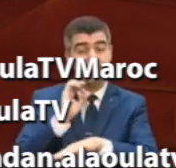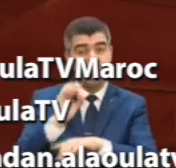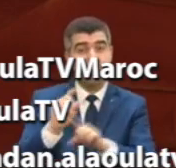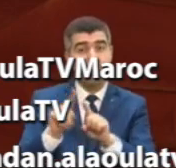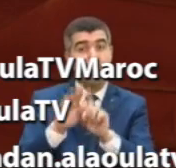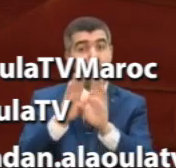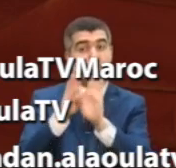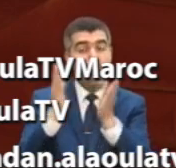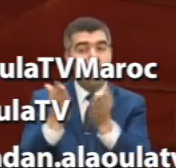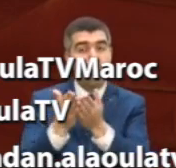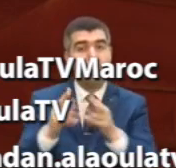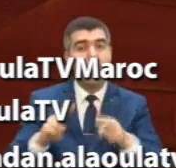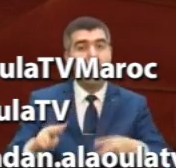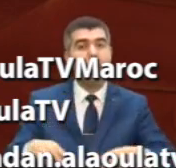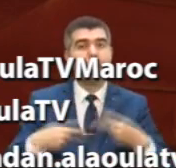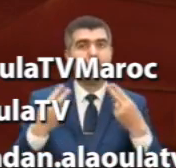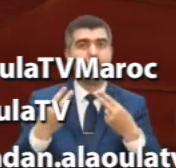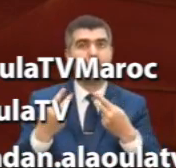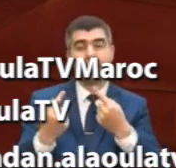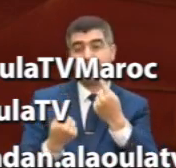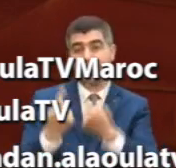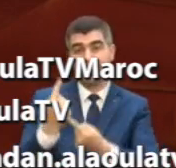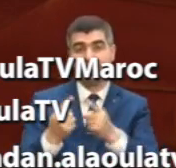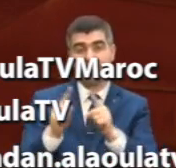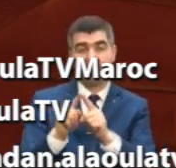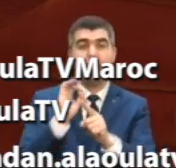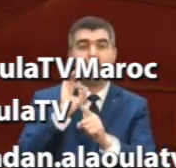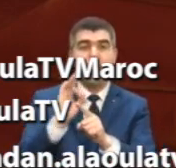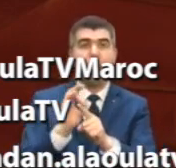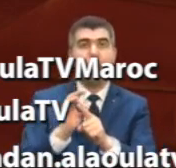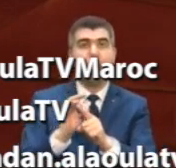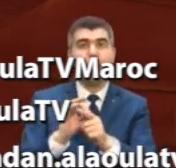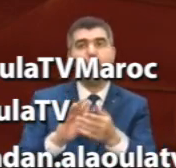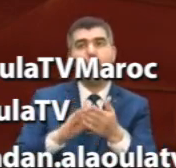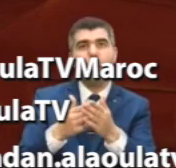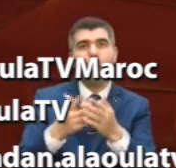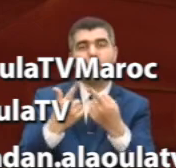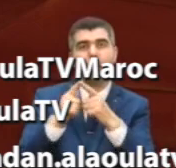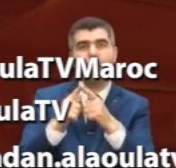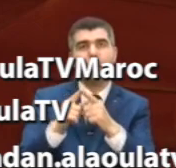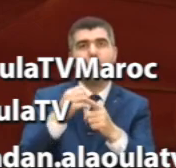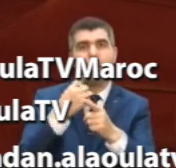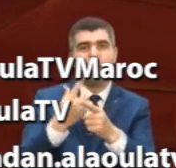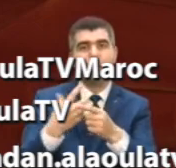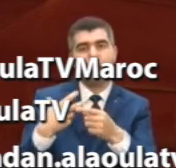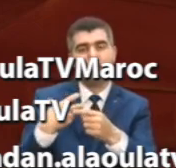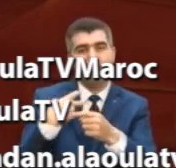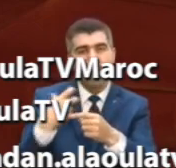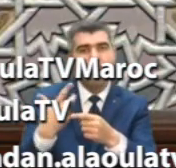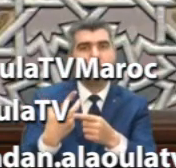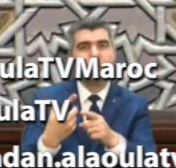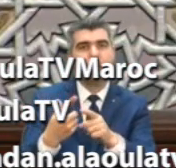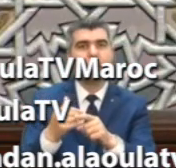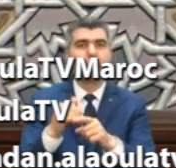العامة عندها قوانين وآلية أخرى لتضبط الاغتناء غير المشروع.